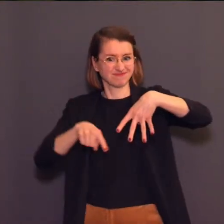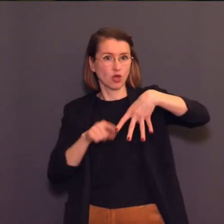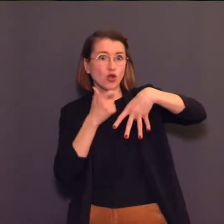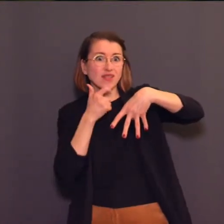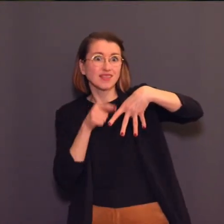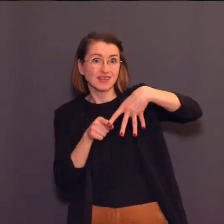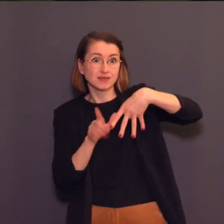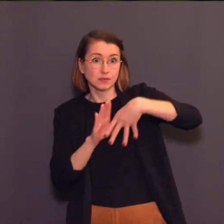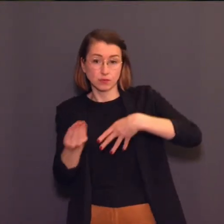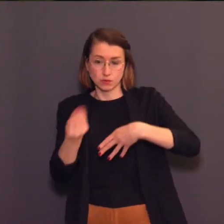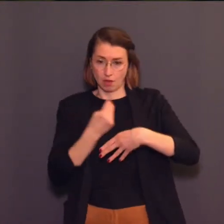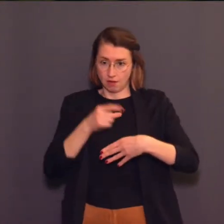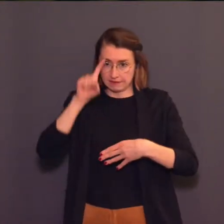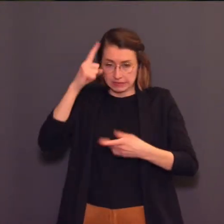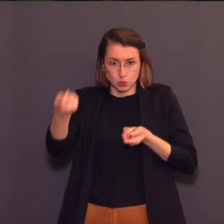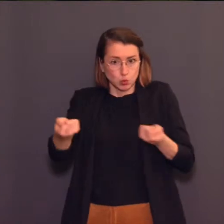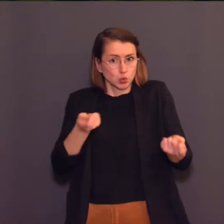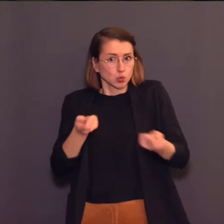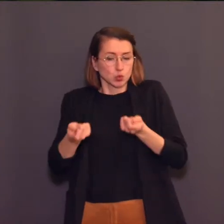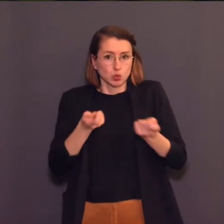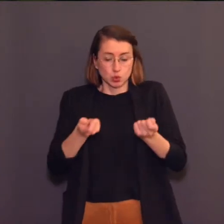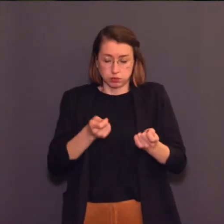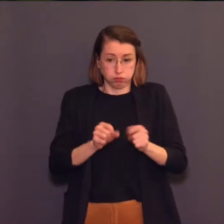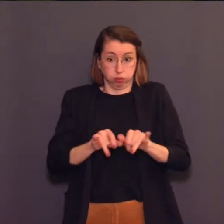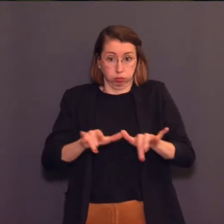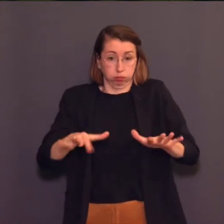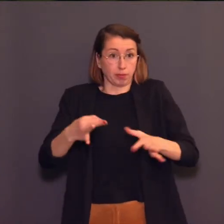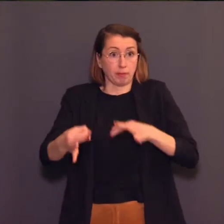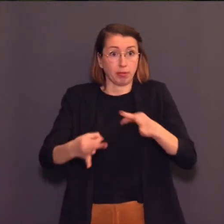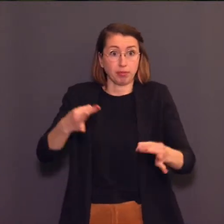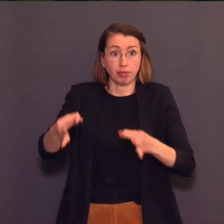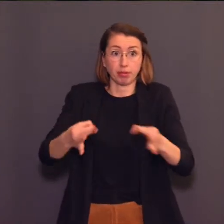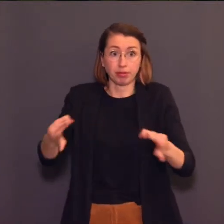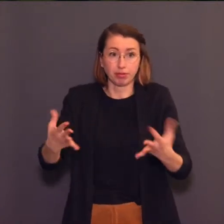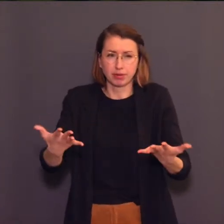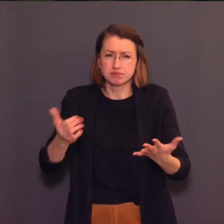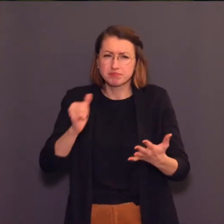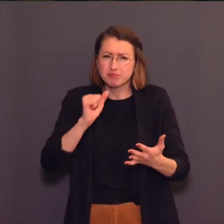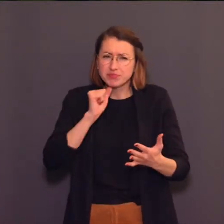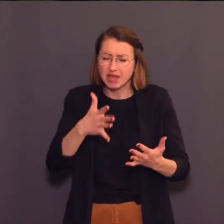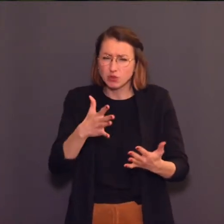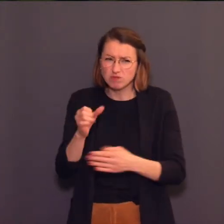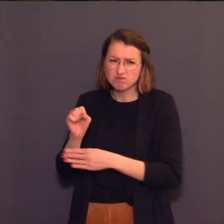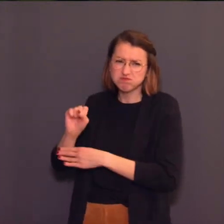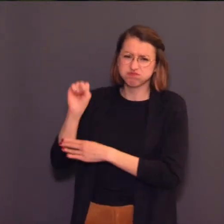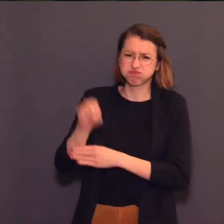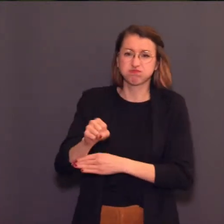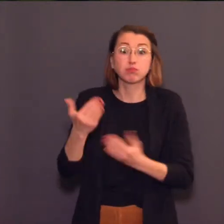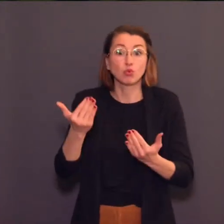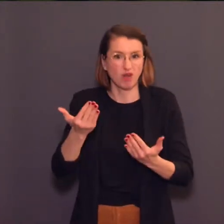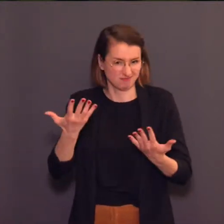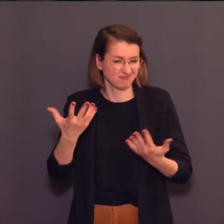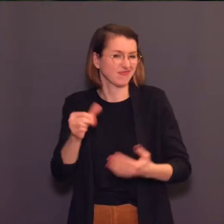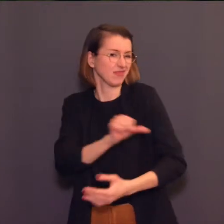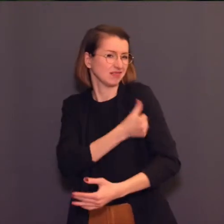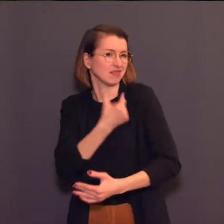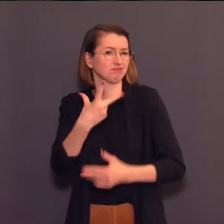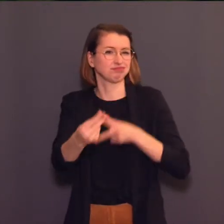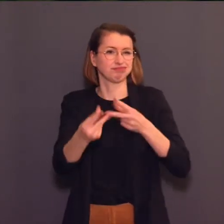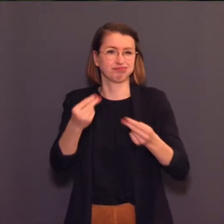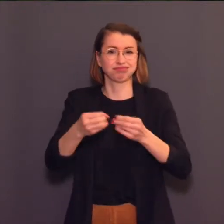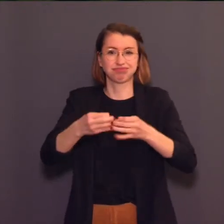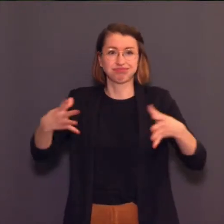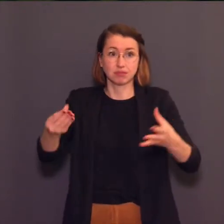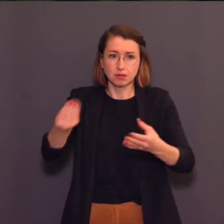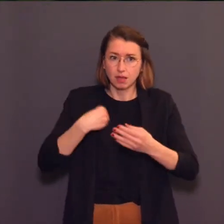dessus avec la vaccination en cours qui nous permet d'envisager des jours meilleurs. Mais en attendant, il faut continuer à agir ensemble